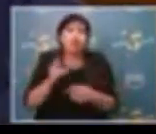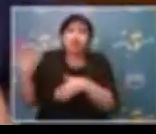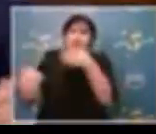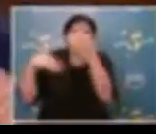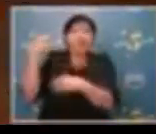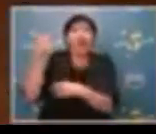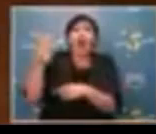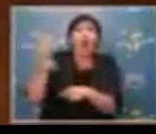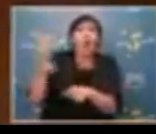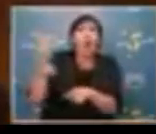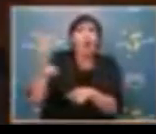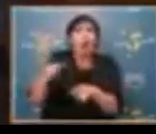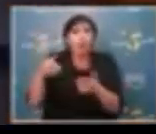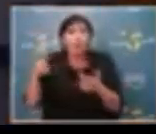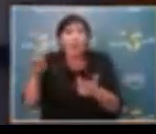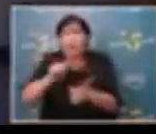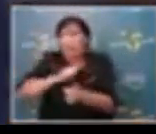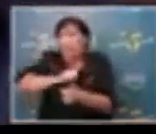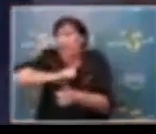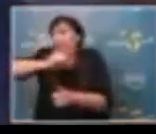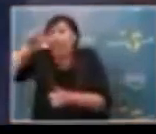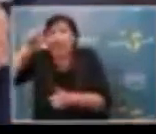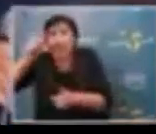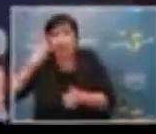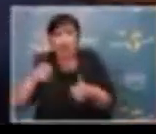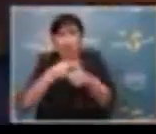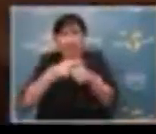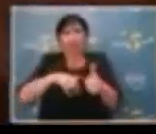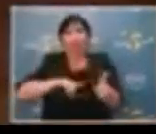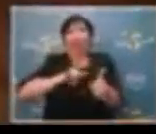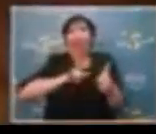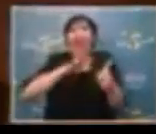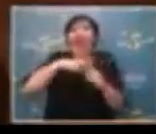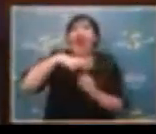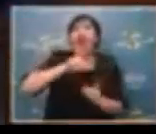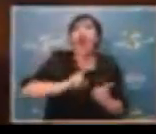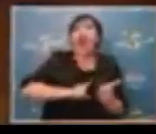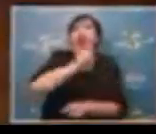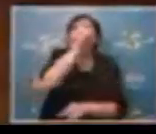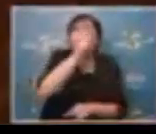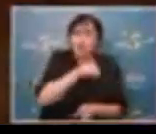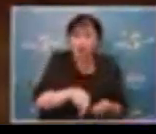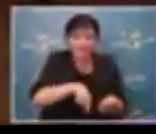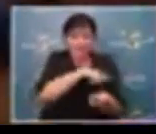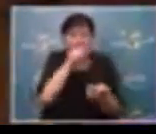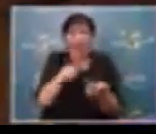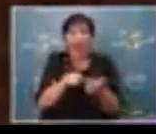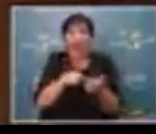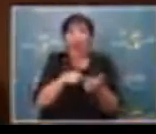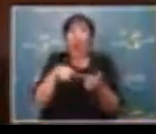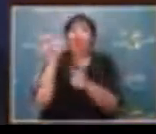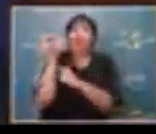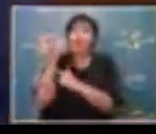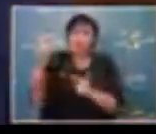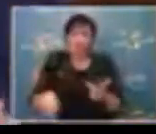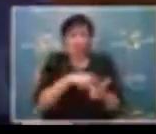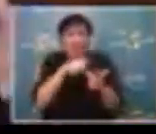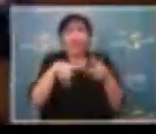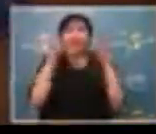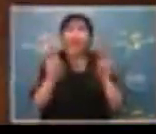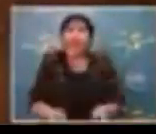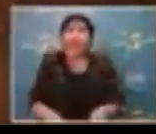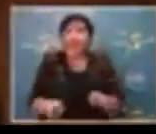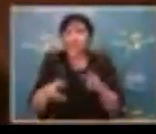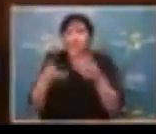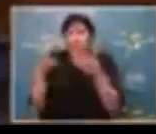Un'economia così non è mai prima in tutti i sensi, nell'era spaziale, nel fotovoltaico, nell'energia, in